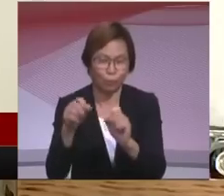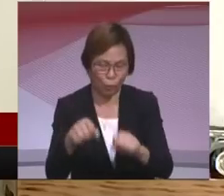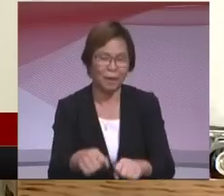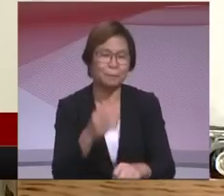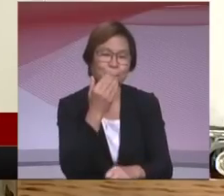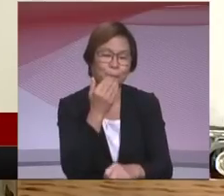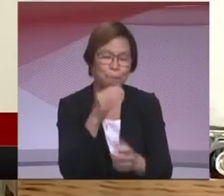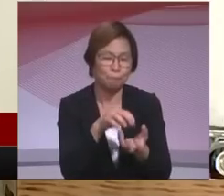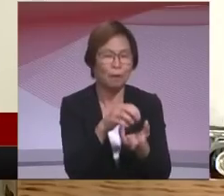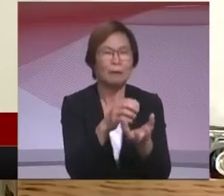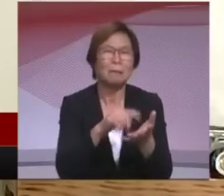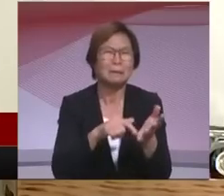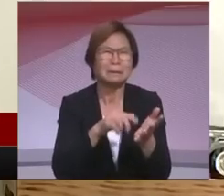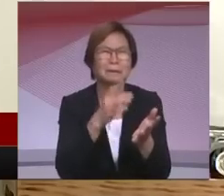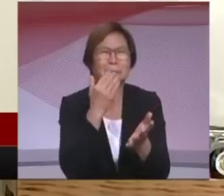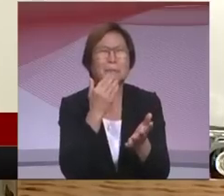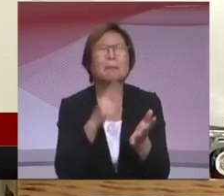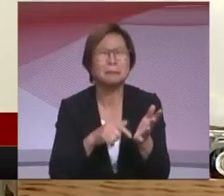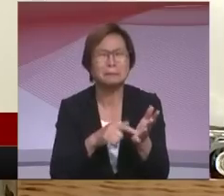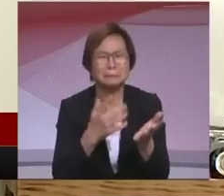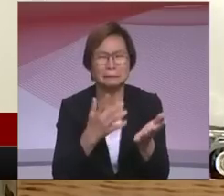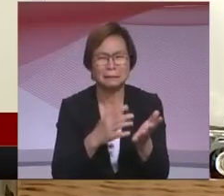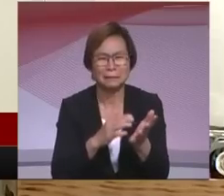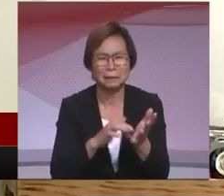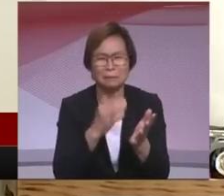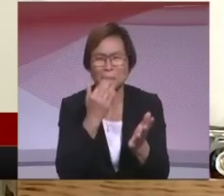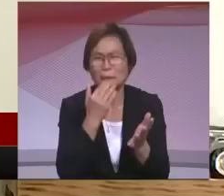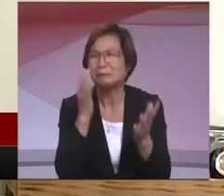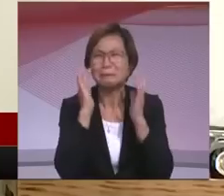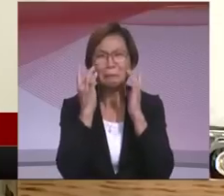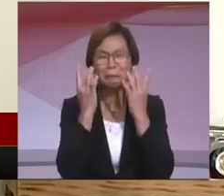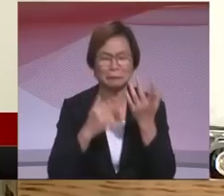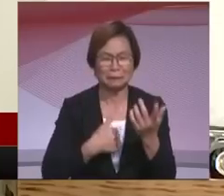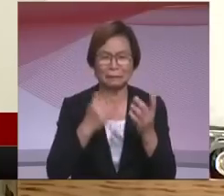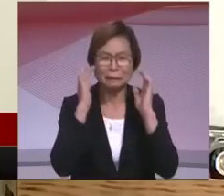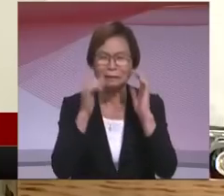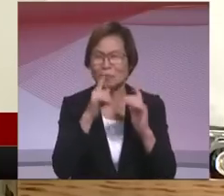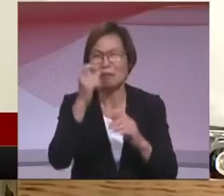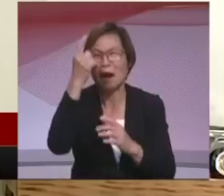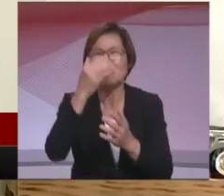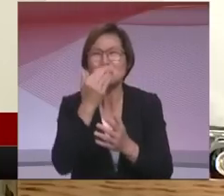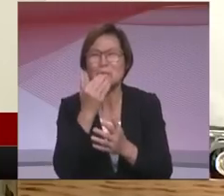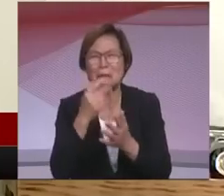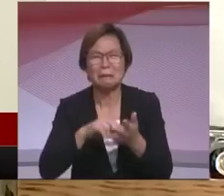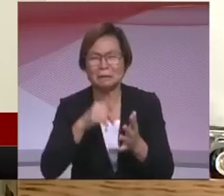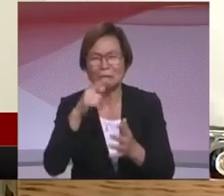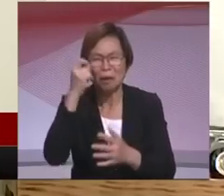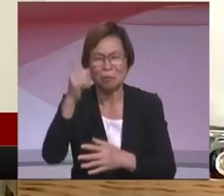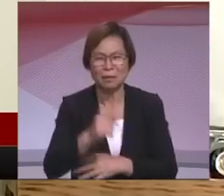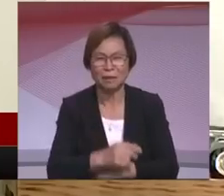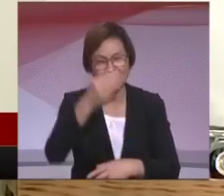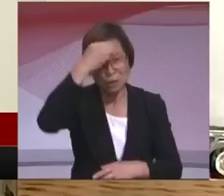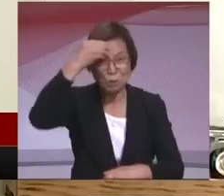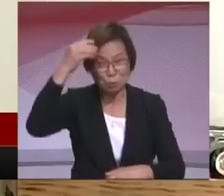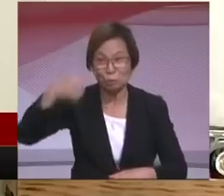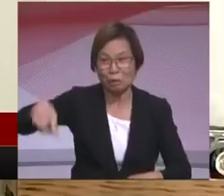manisan tersebut. Saya pun tak tahu apa ladu ke apa, saya pun tak berapa faham sangat. Jadi penganut agama Hindu